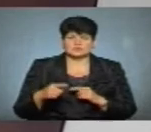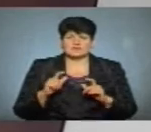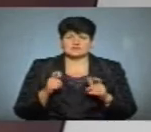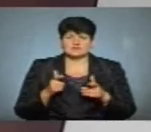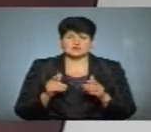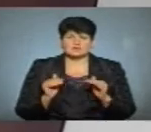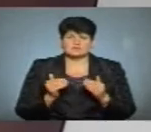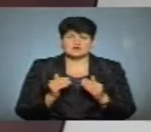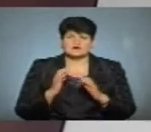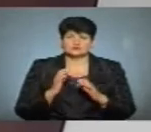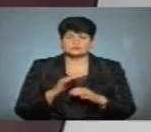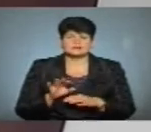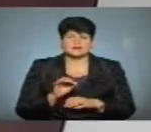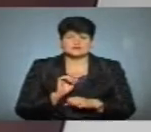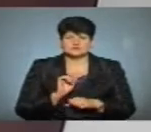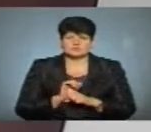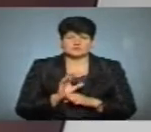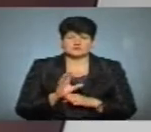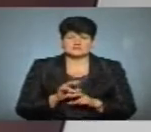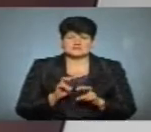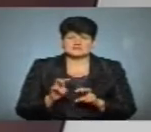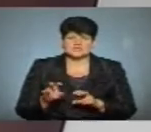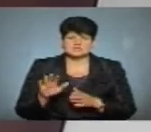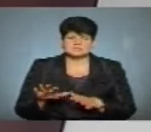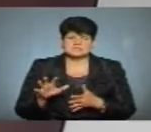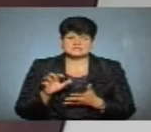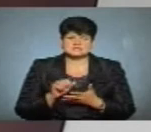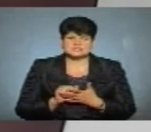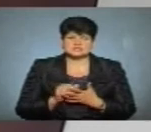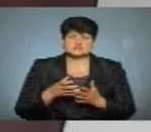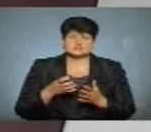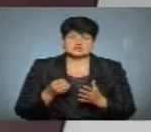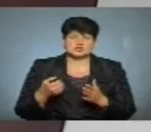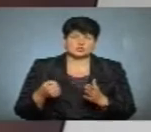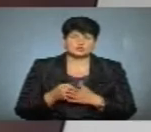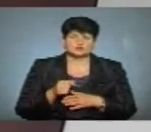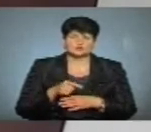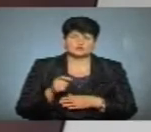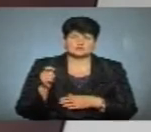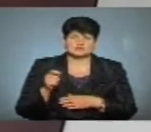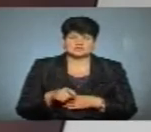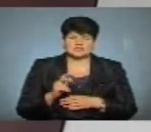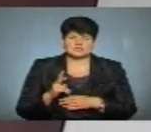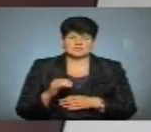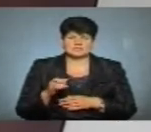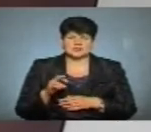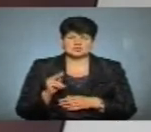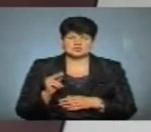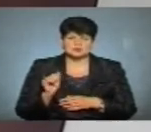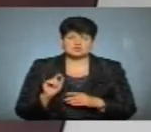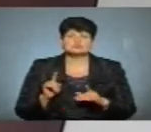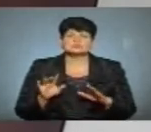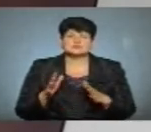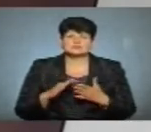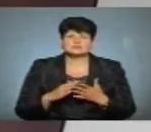обмеження автобуси не зупиняються, бо всі сидячі місця зайняті ще до того, як автобус доїжджає до Кип'ячки. Чому склалася така